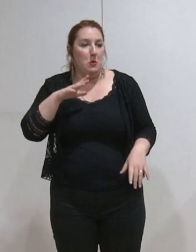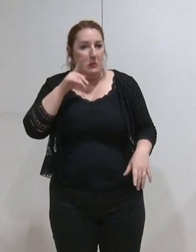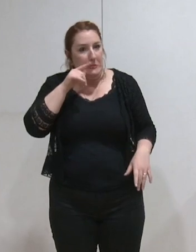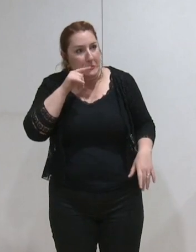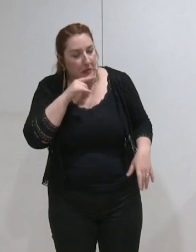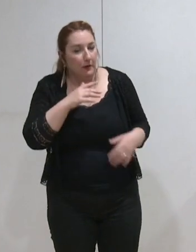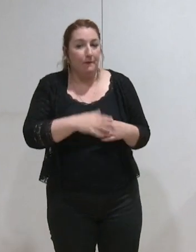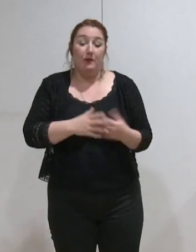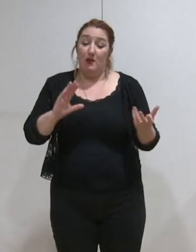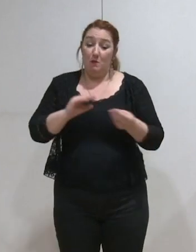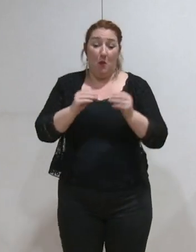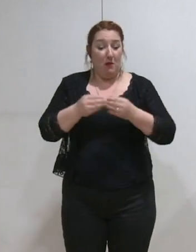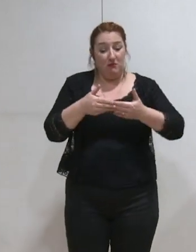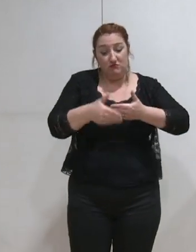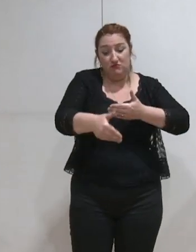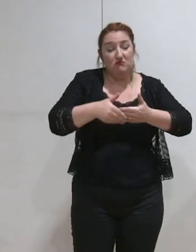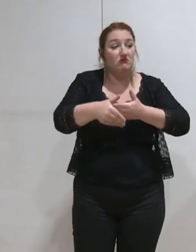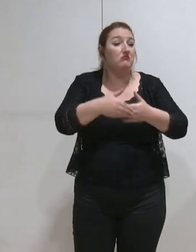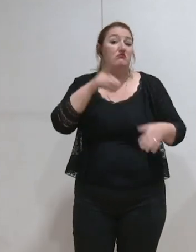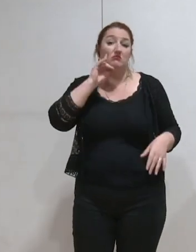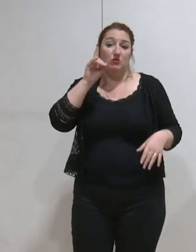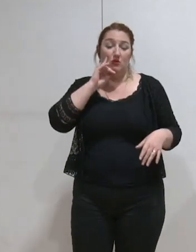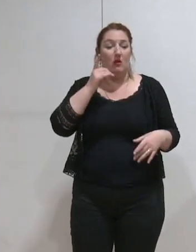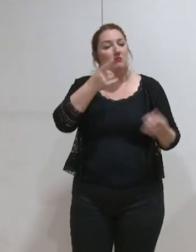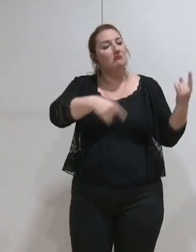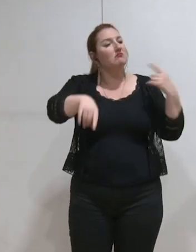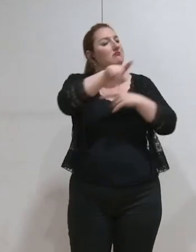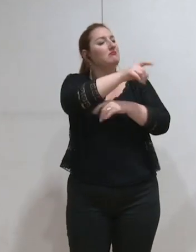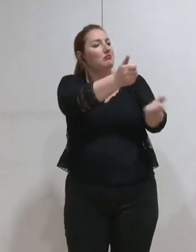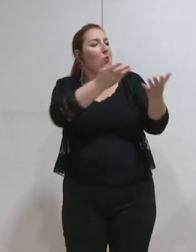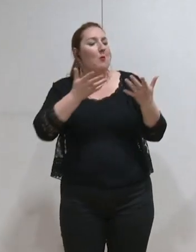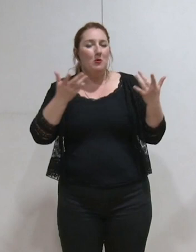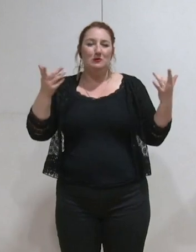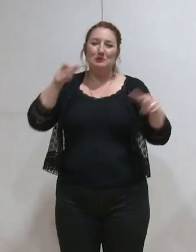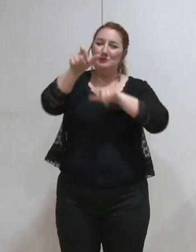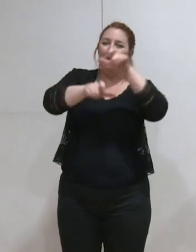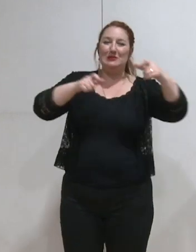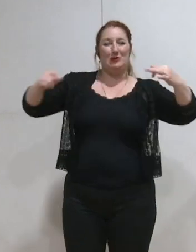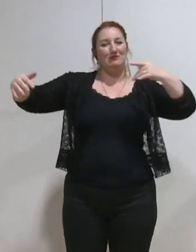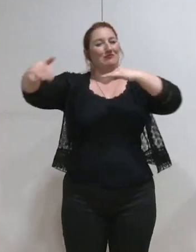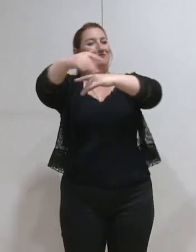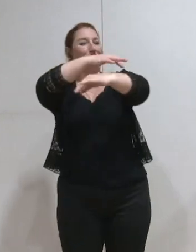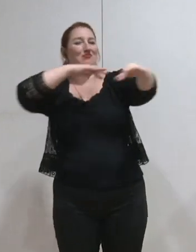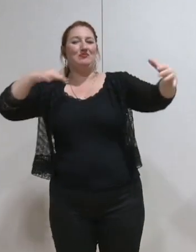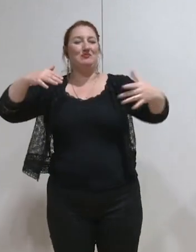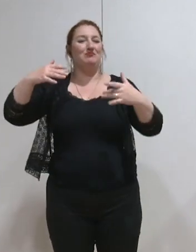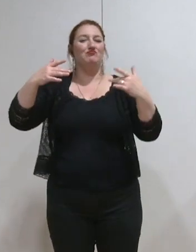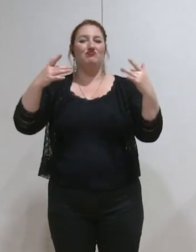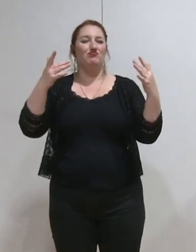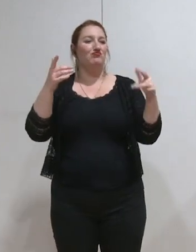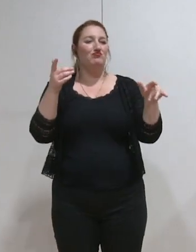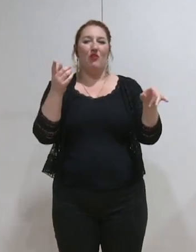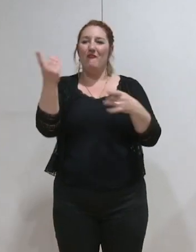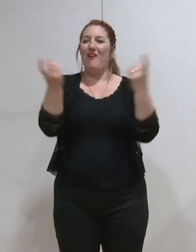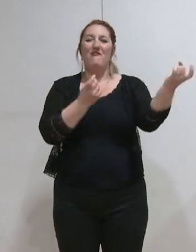à moyen terme parce que la mixité telle que vous la proposez aboutira comme